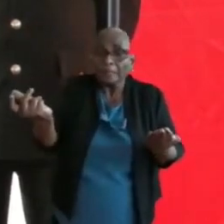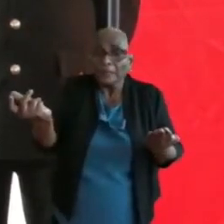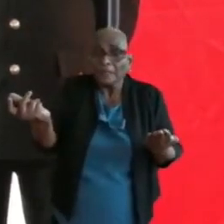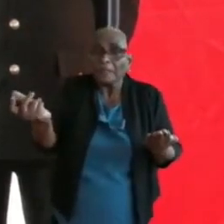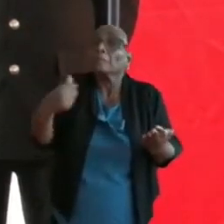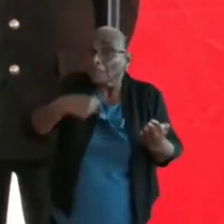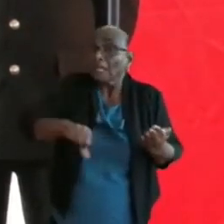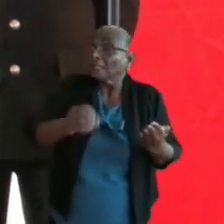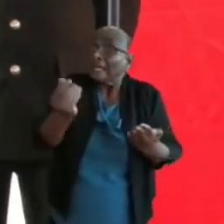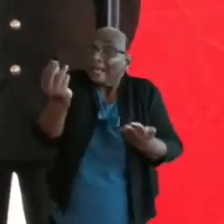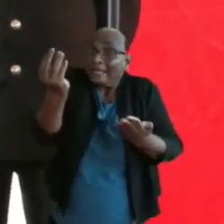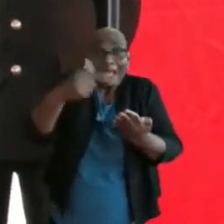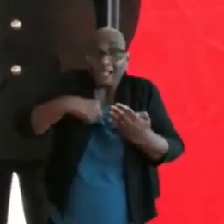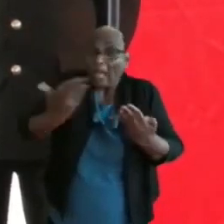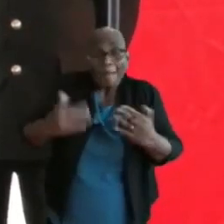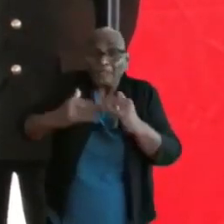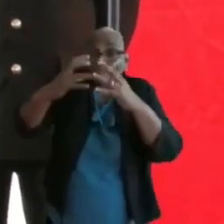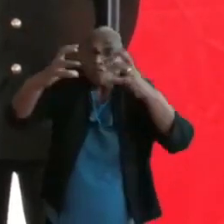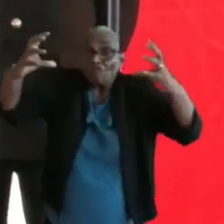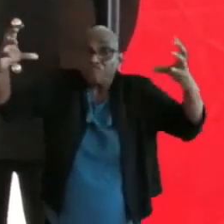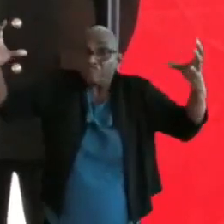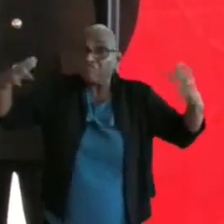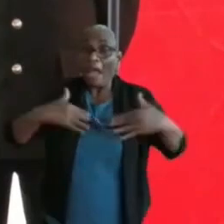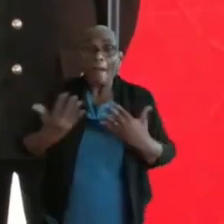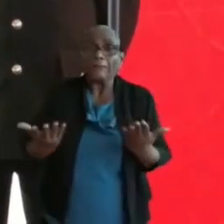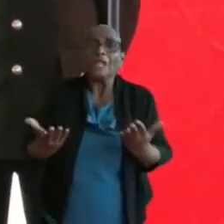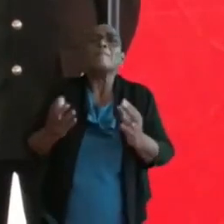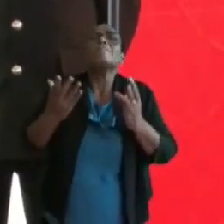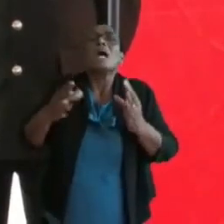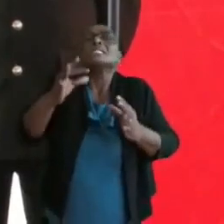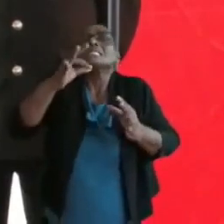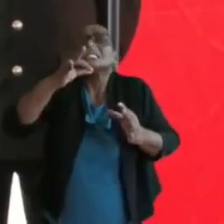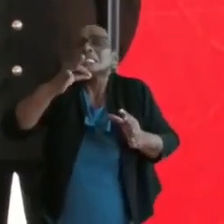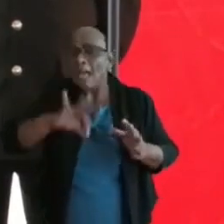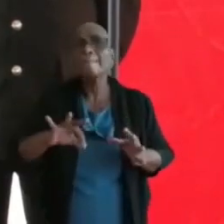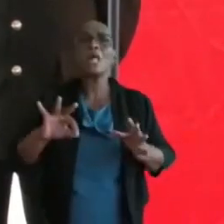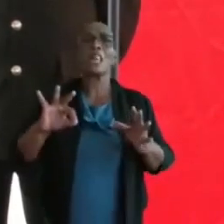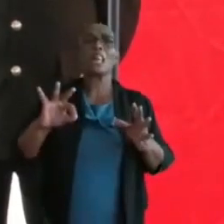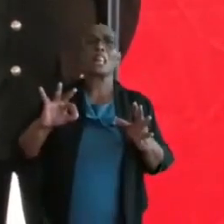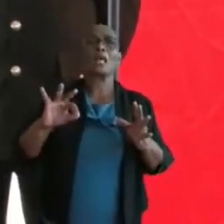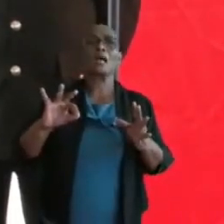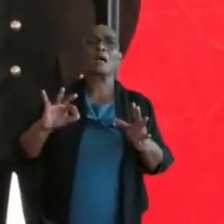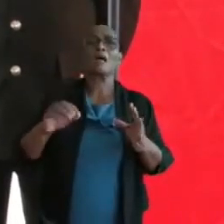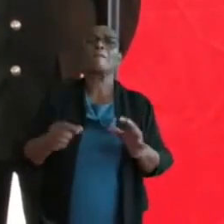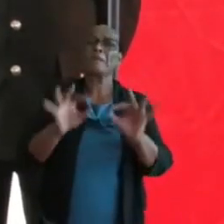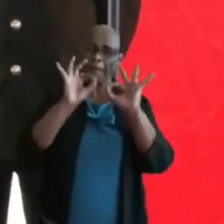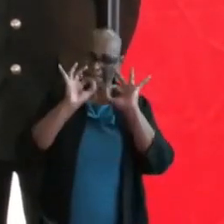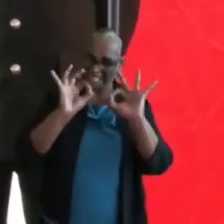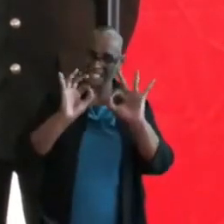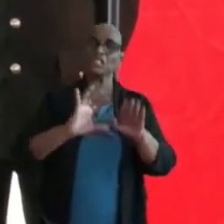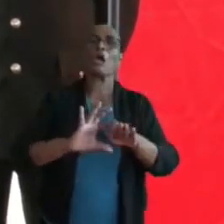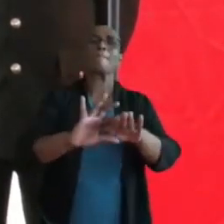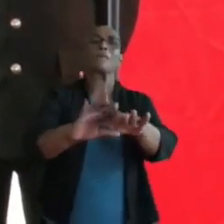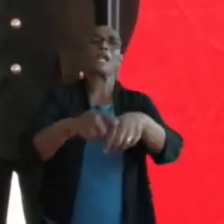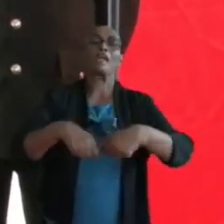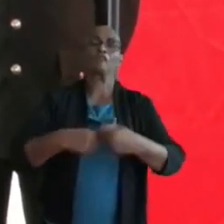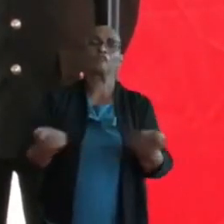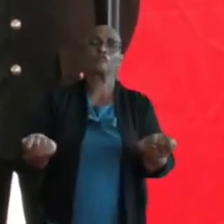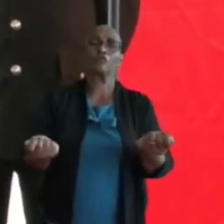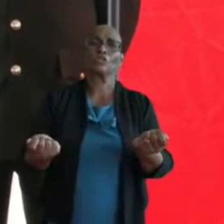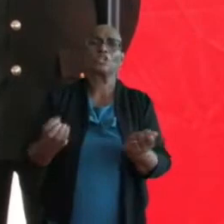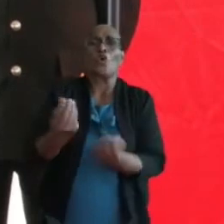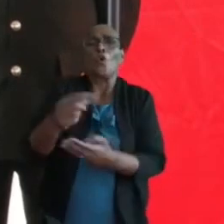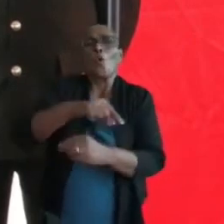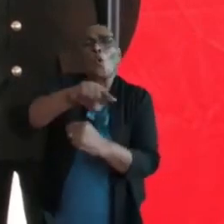benadruk dit. Niet omdat er veel geld is, maar simpelweg omdat we prudent beleid voeren. Verantwoord omgaan